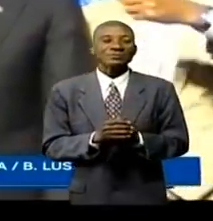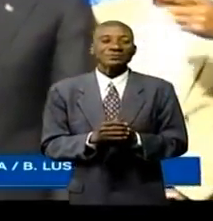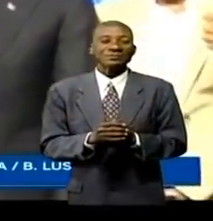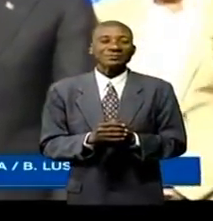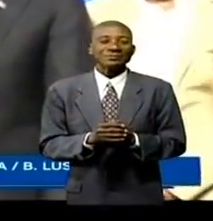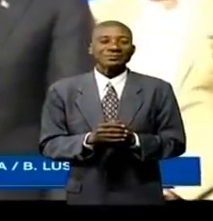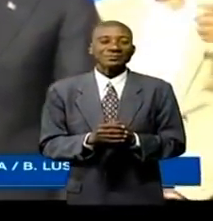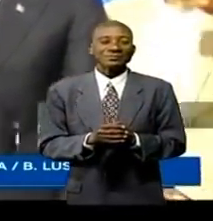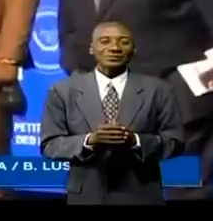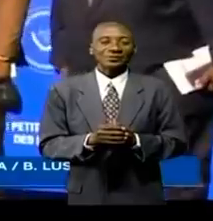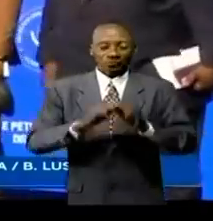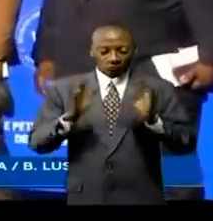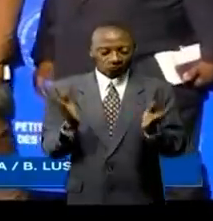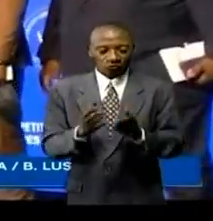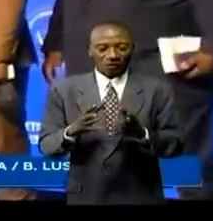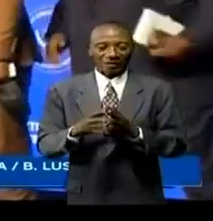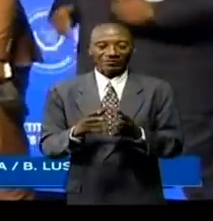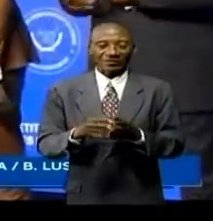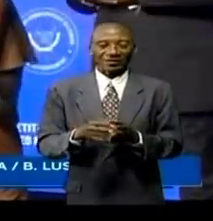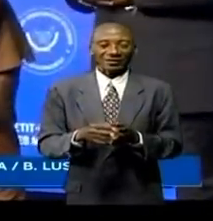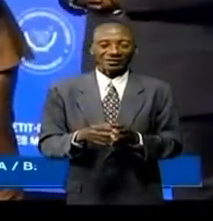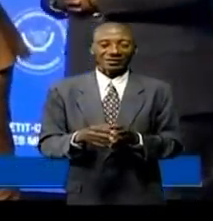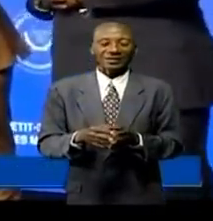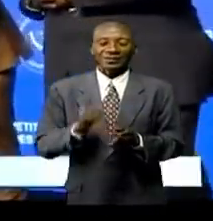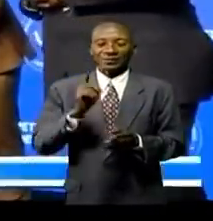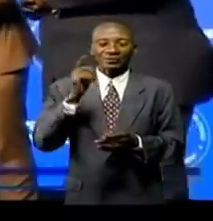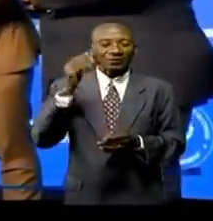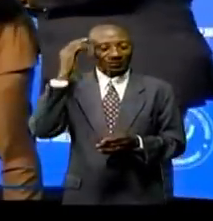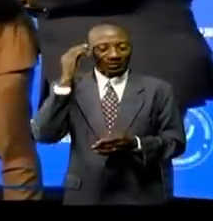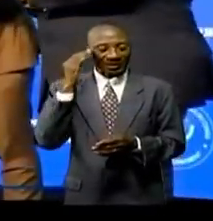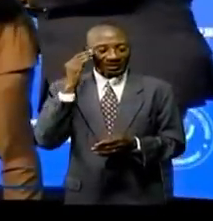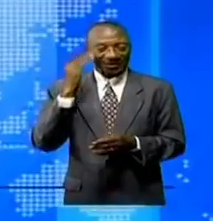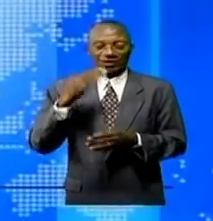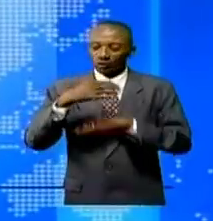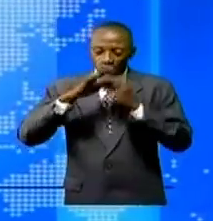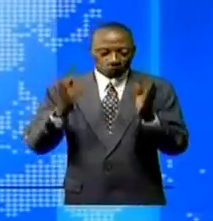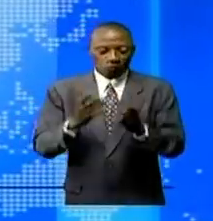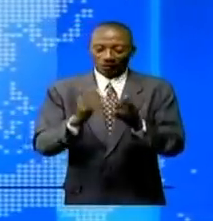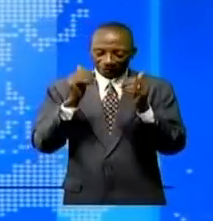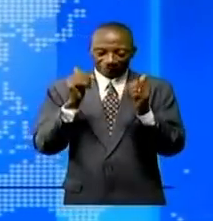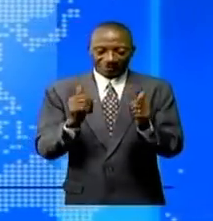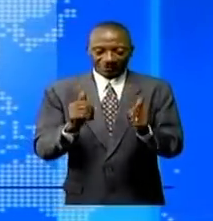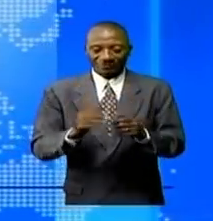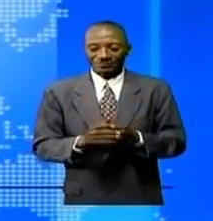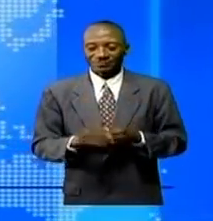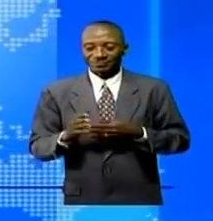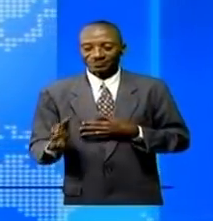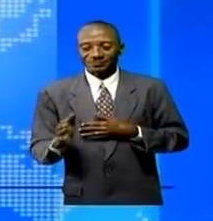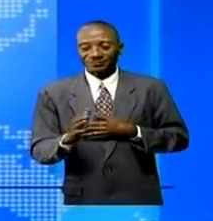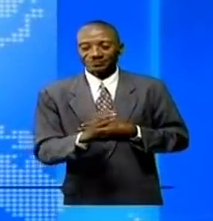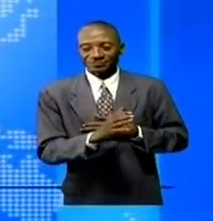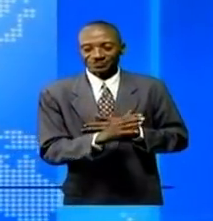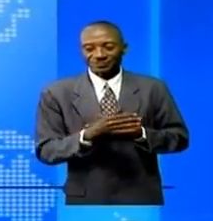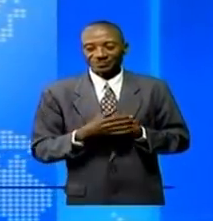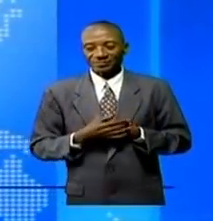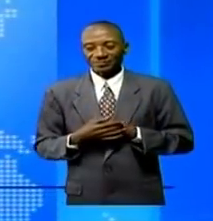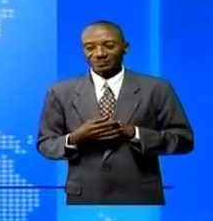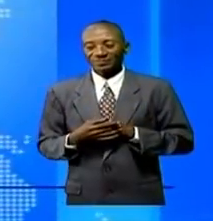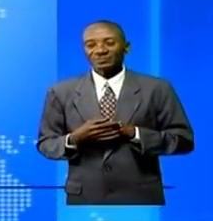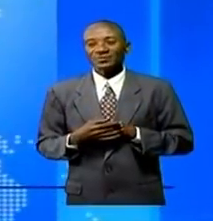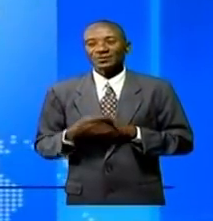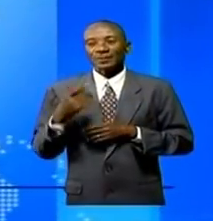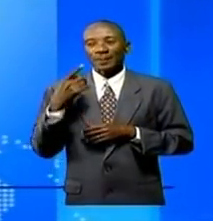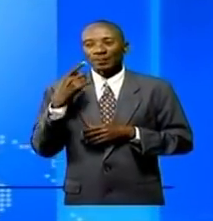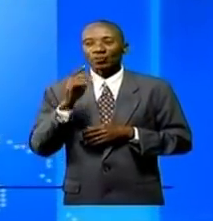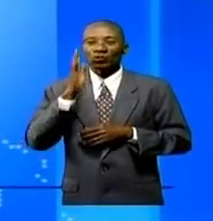de l'exécutif national, Jean-Michel Samalou Kondé Kyenge. vers la matérialisation du projet de construction